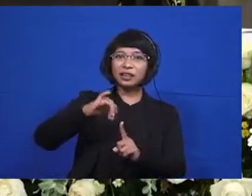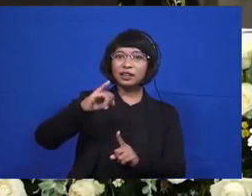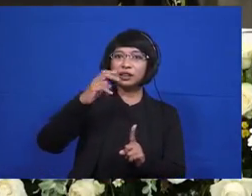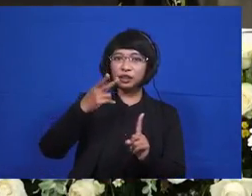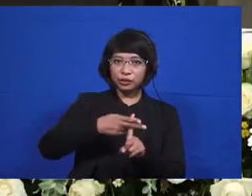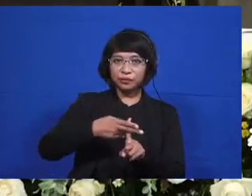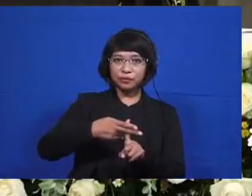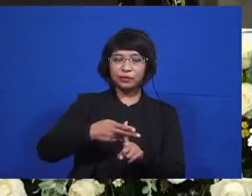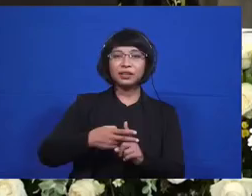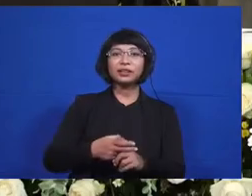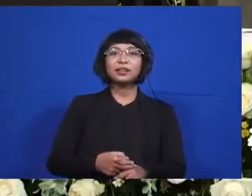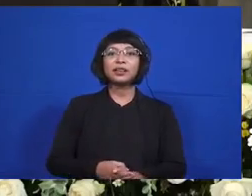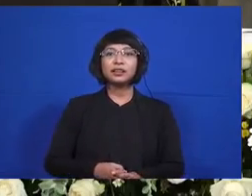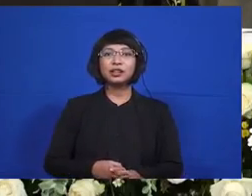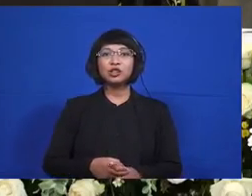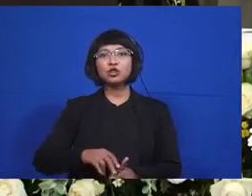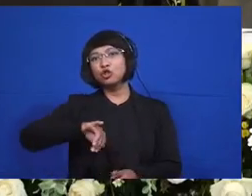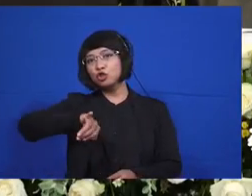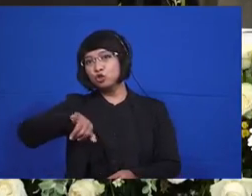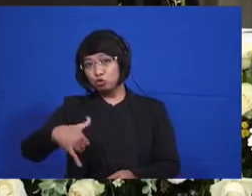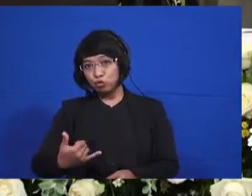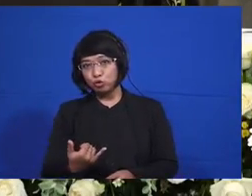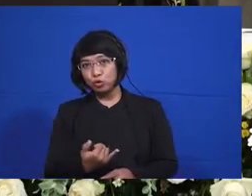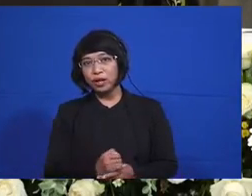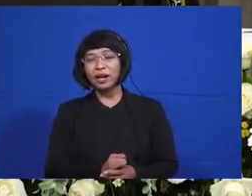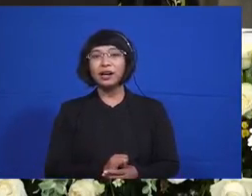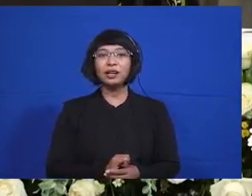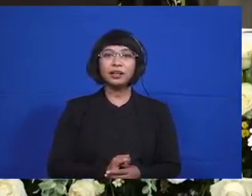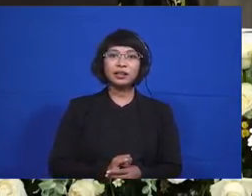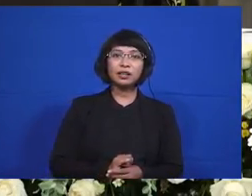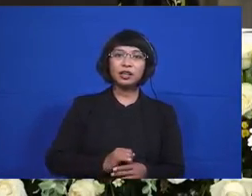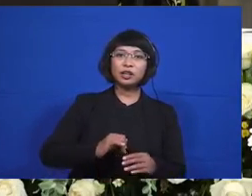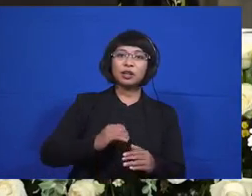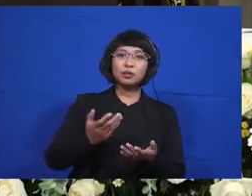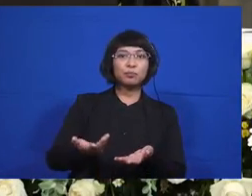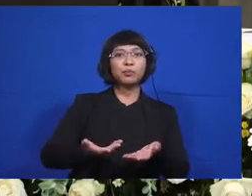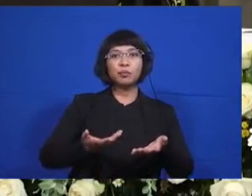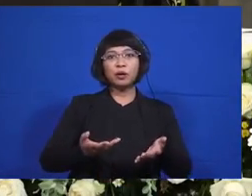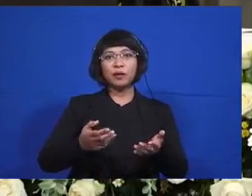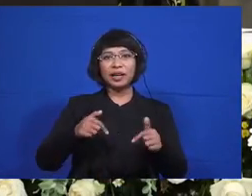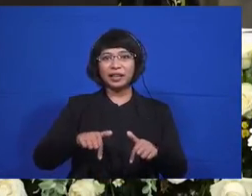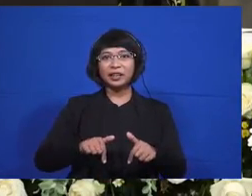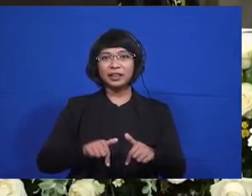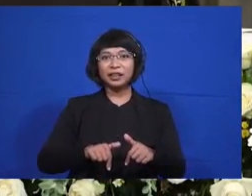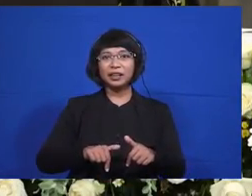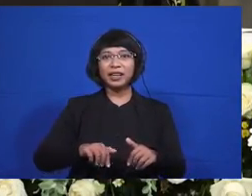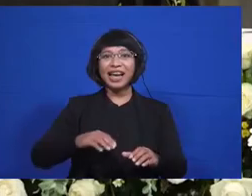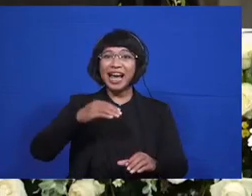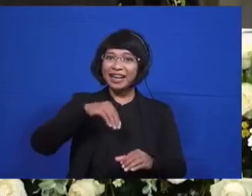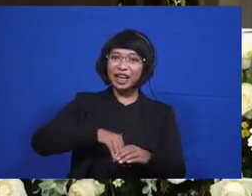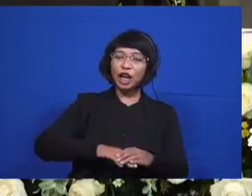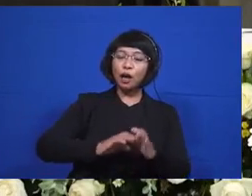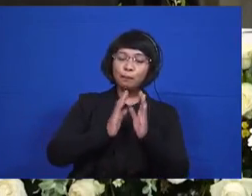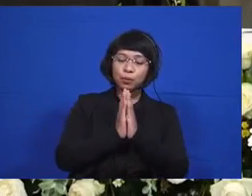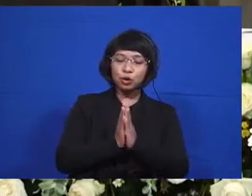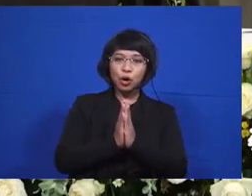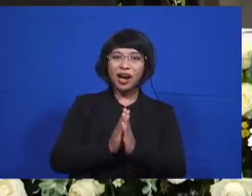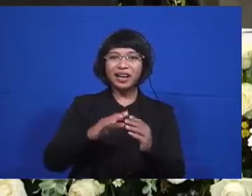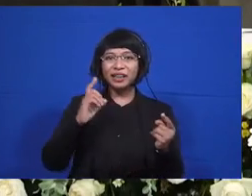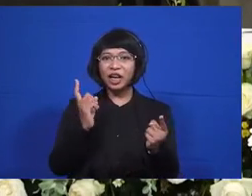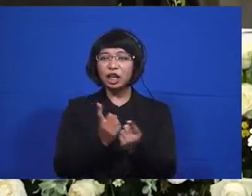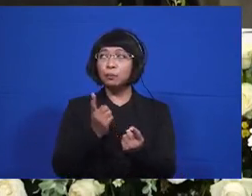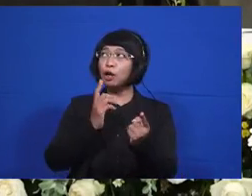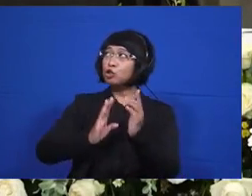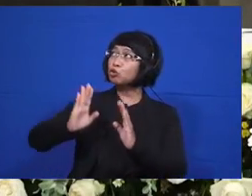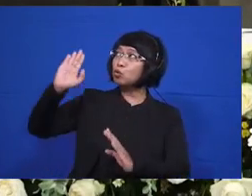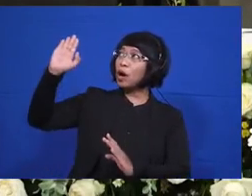refleksi. Sebaliknya, harus membawa itu semua dalam ranah doa di hadapan Tuhan supaya semakin